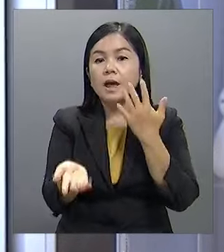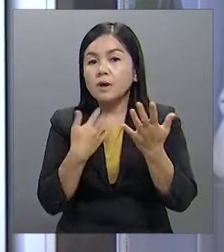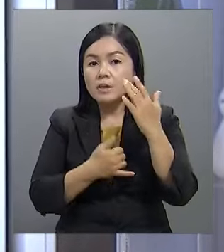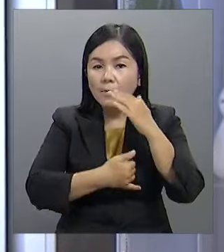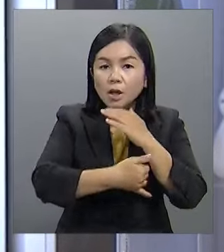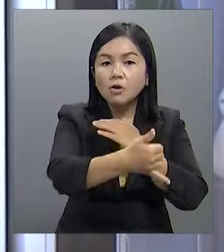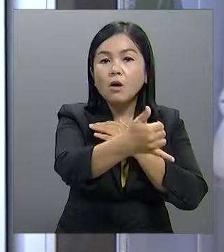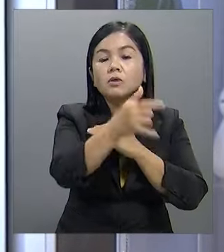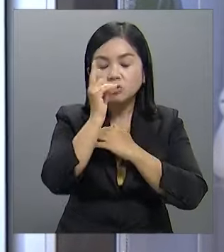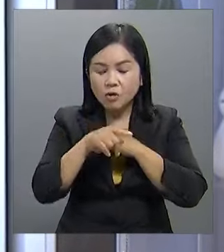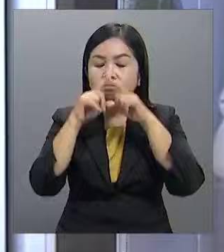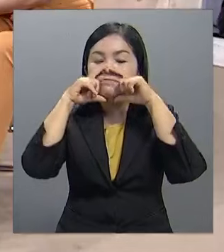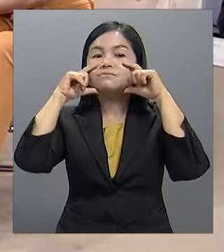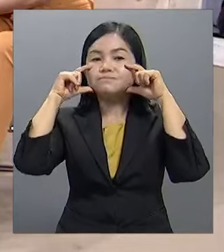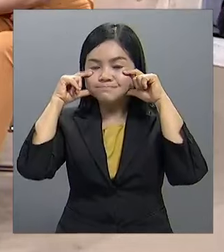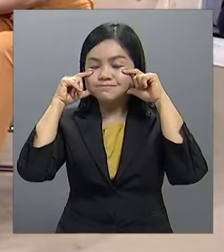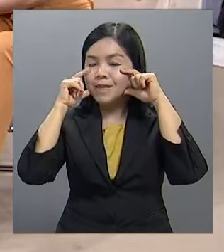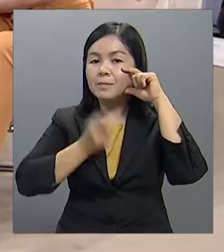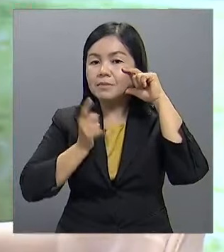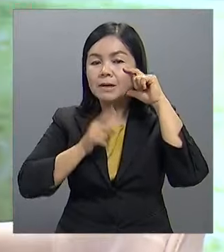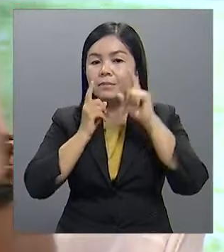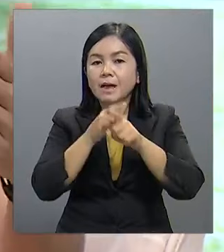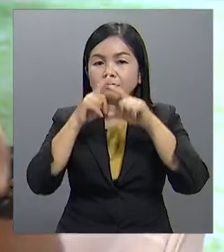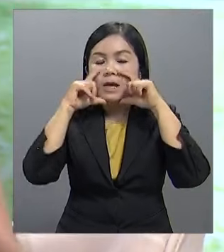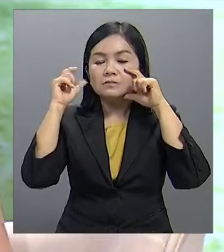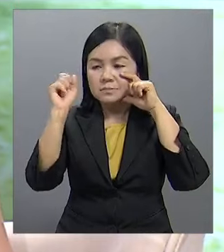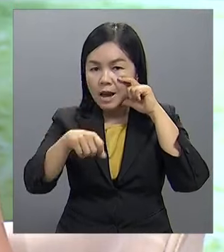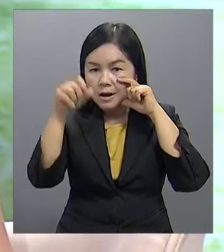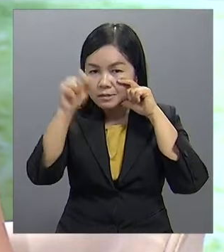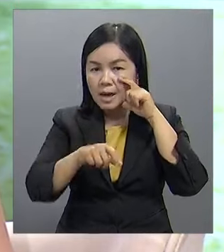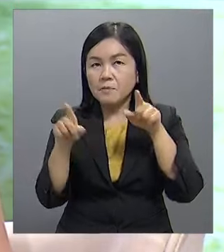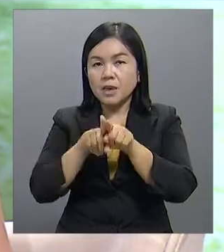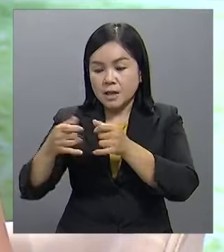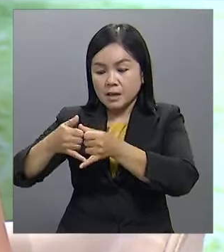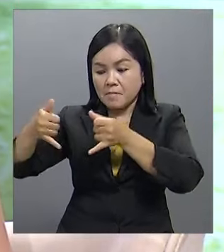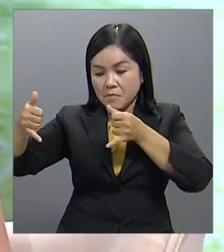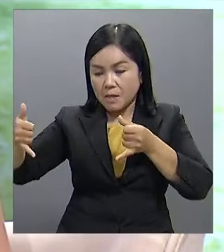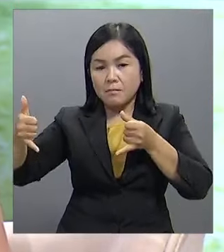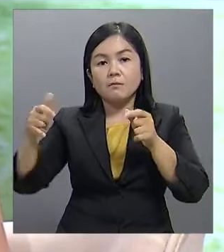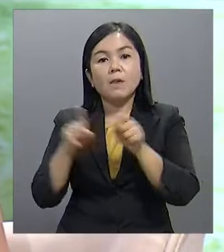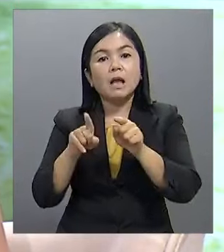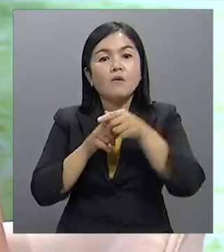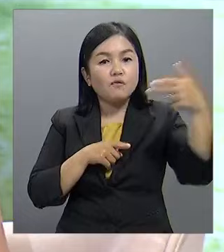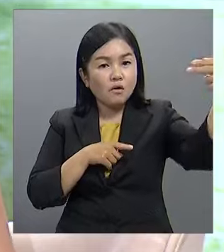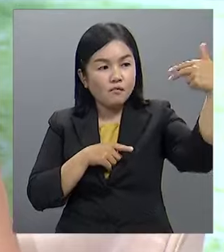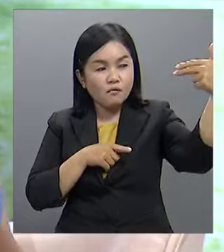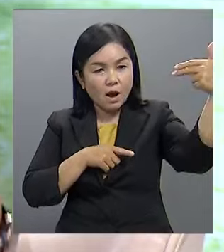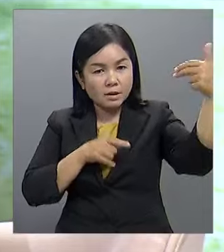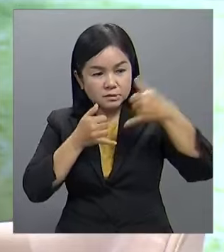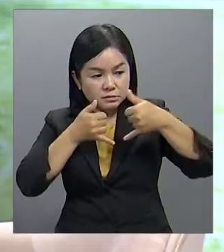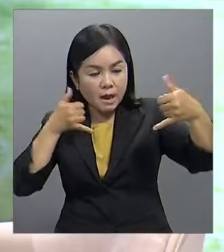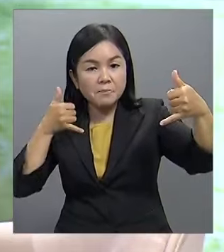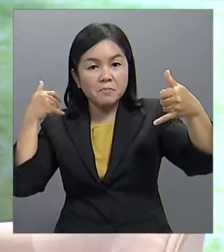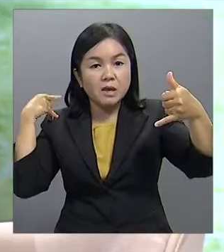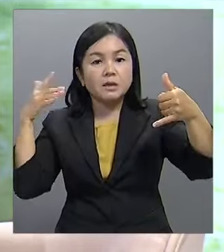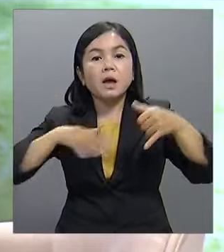เราก็ยังคงใส่หน้ากากปกติอยู่ ใช่ค่ะทางเราเองมีการเว้นระยะห่างกับทีมงานในเรื่องของการถ่ายทำอยู่แล้วนะคะคุณผู้ชมแล้วก็ที่สำคัญคือทุกคนเนี่ยใส่หน้